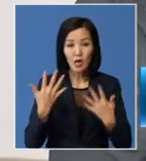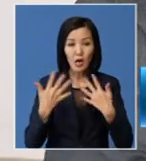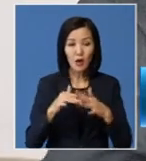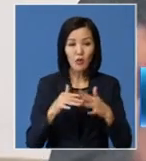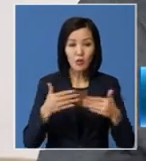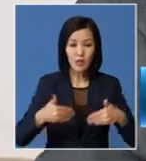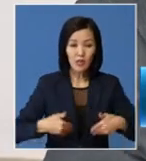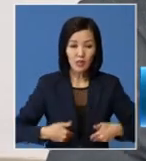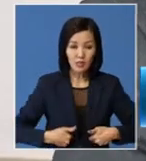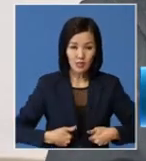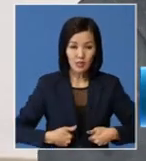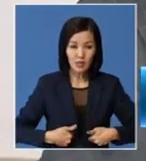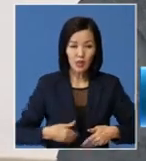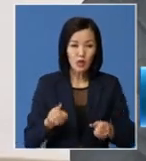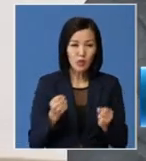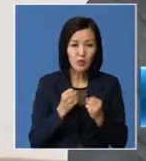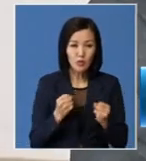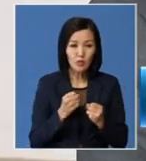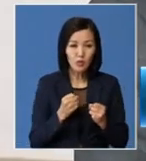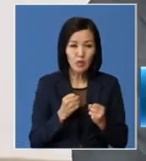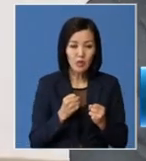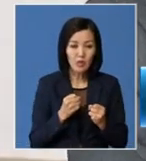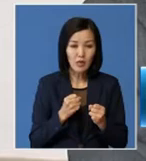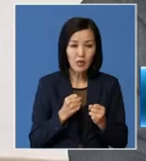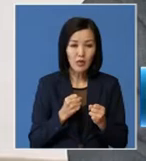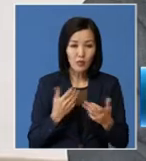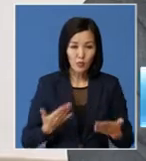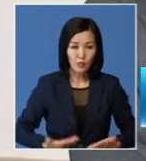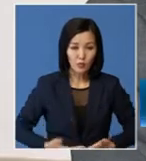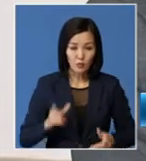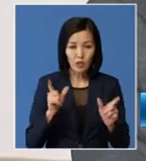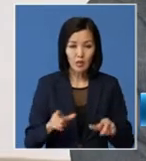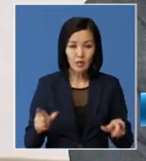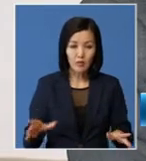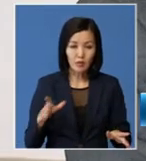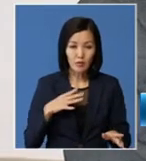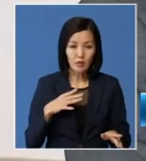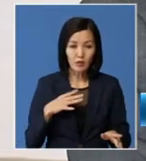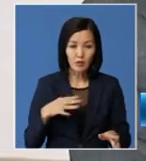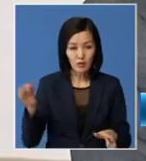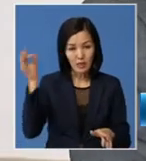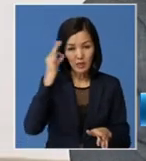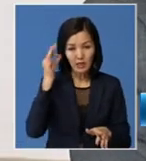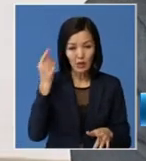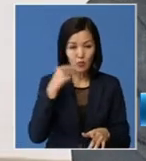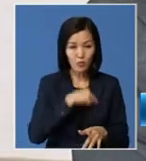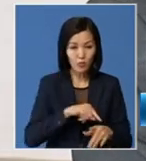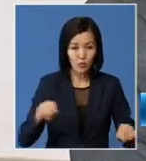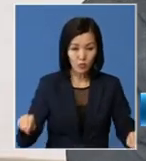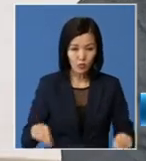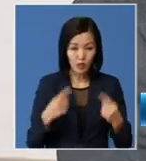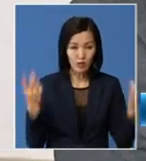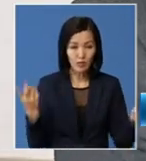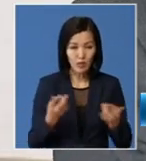ашаршылықта, қиыншылықта, суықта пана болған азаматтар болған. Соларды еске алу. Солардың рухын жаңғырту керек